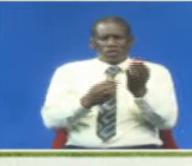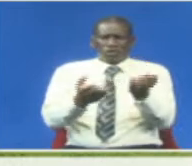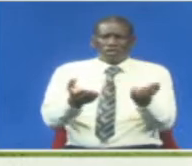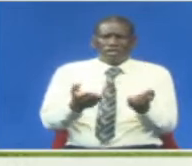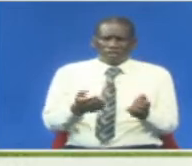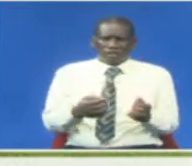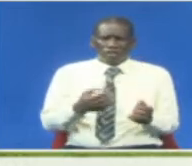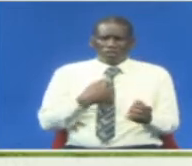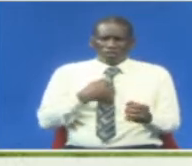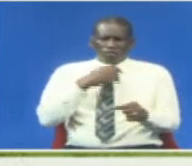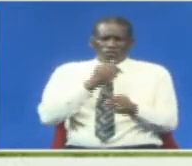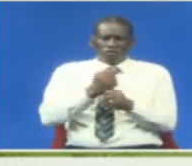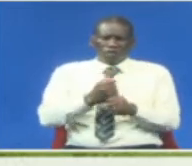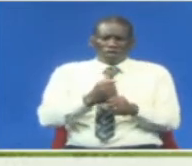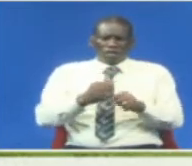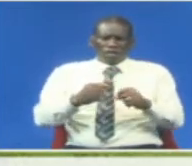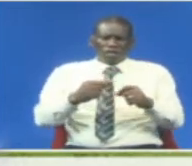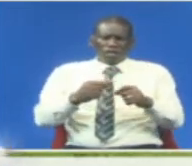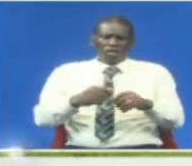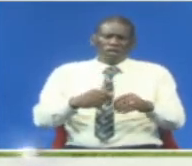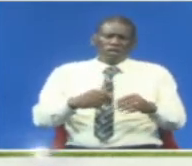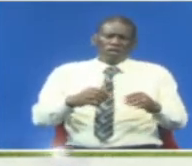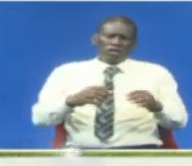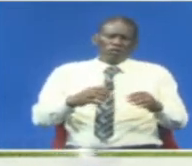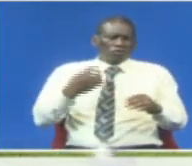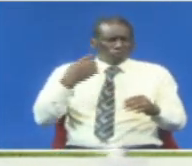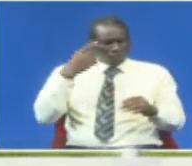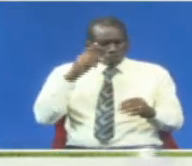have to work on so that we